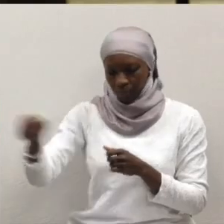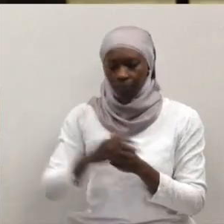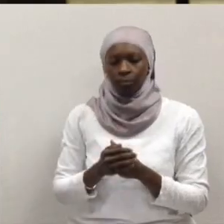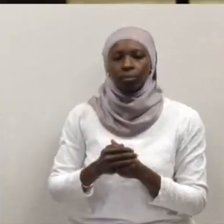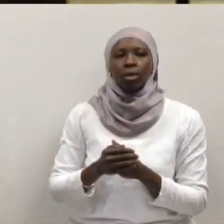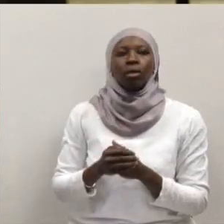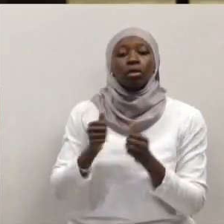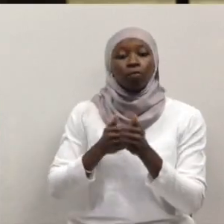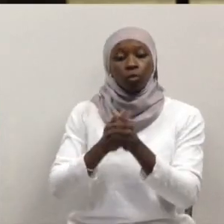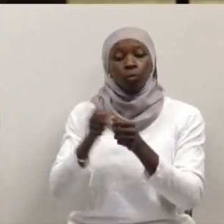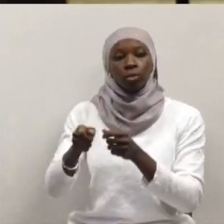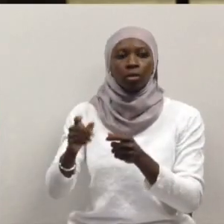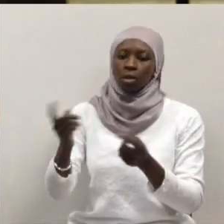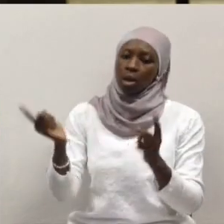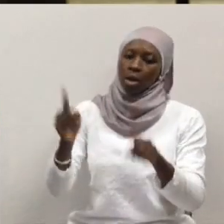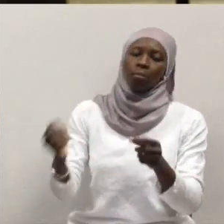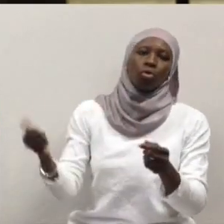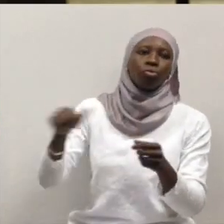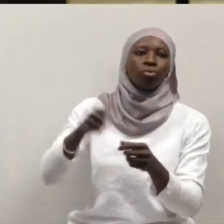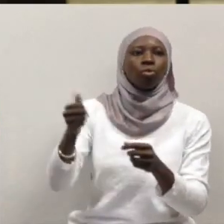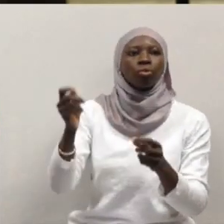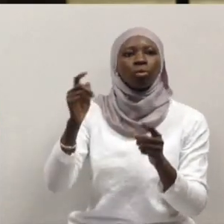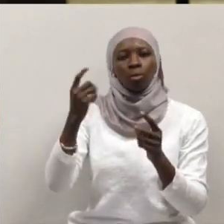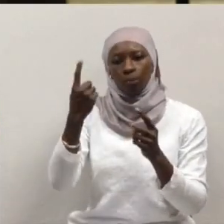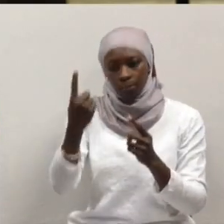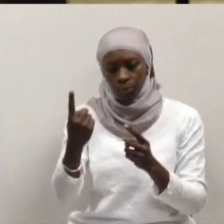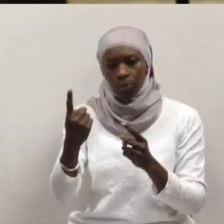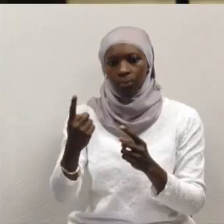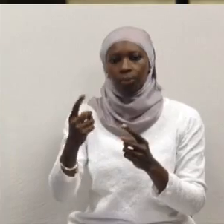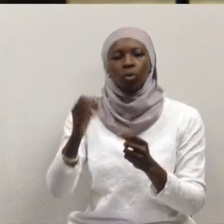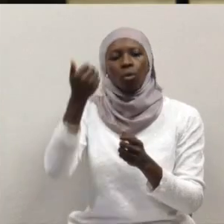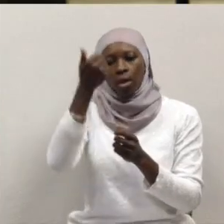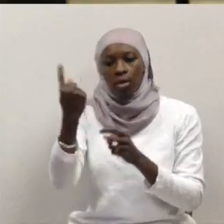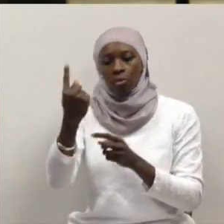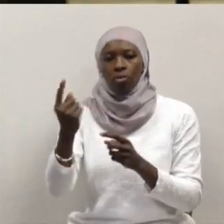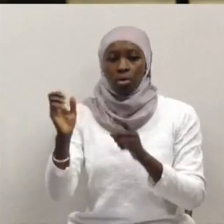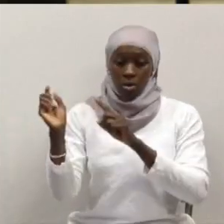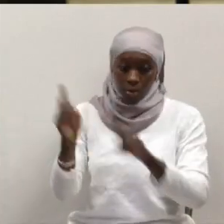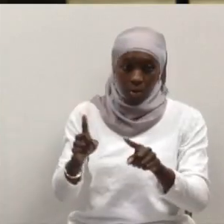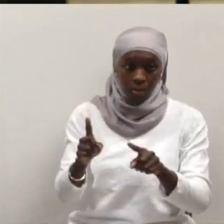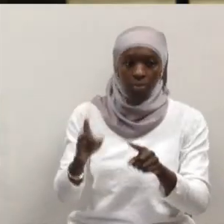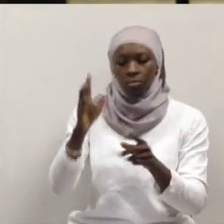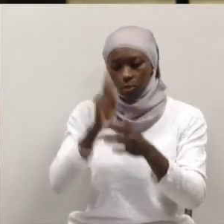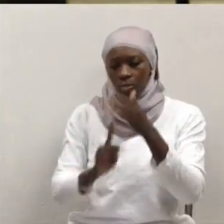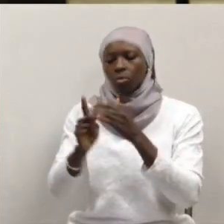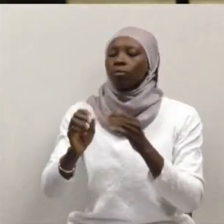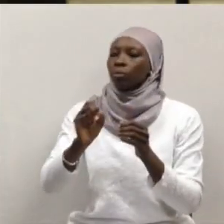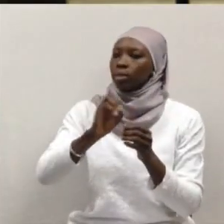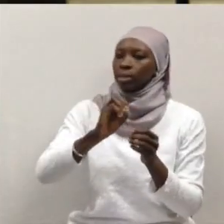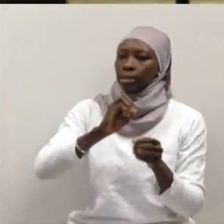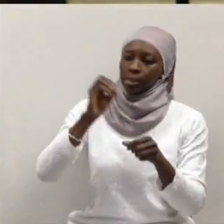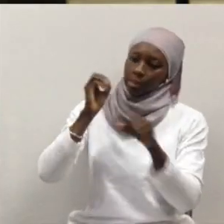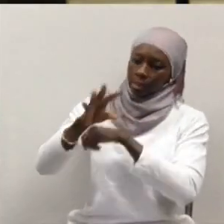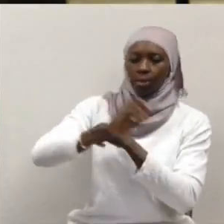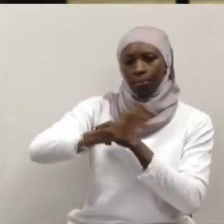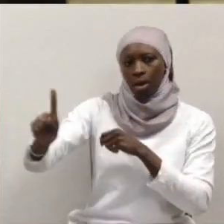comes another one. Anyone coming, the Prophet ﷺ would send him back to Abu al-Junayd, or I don't recall